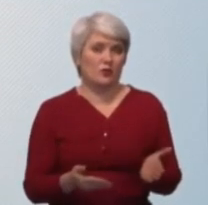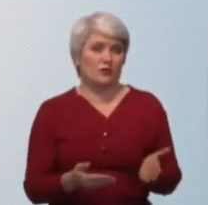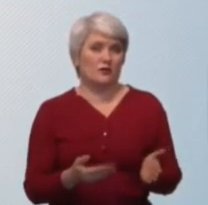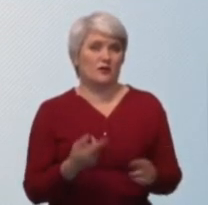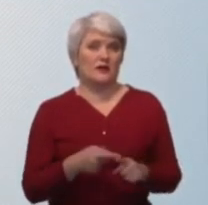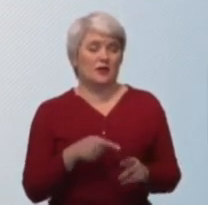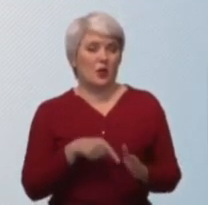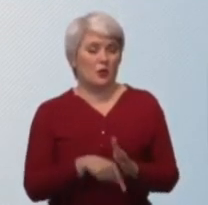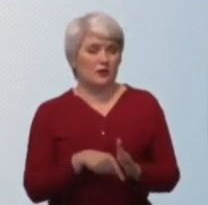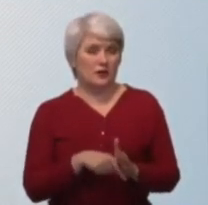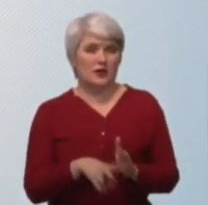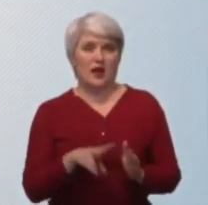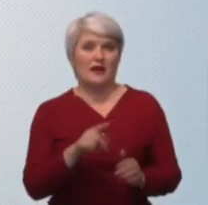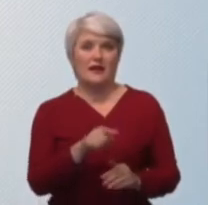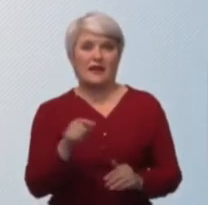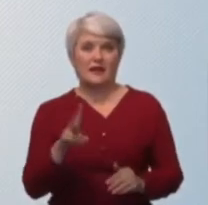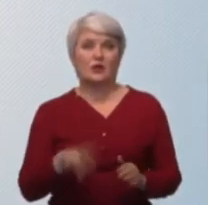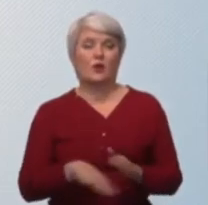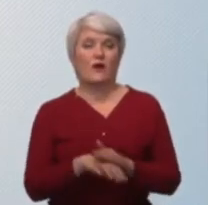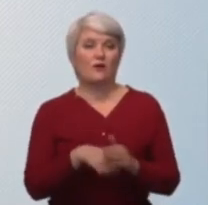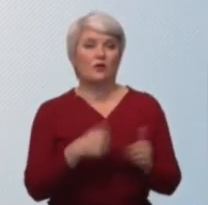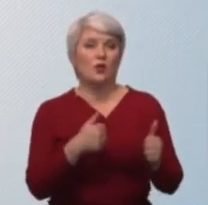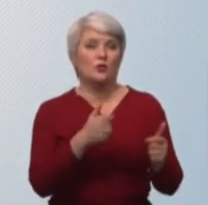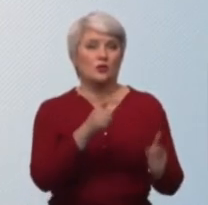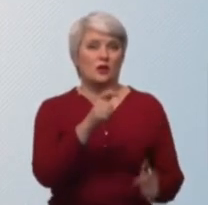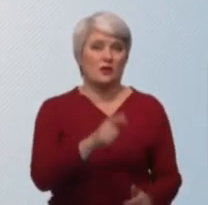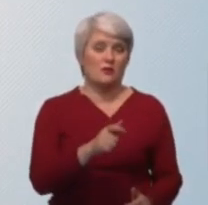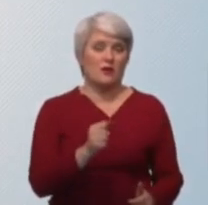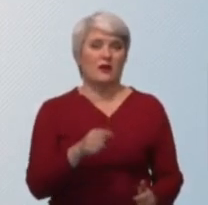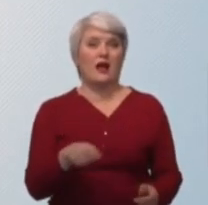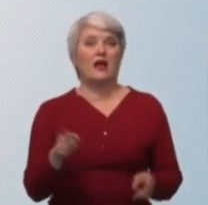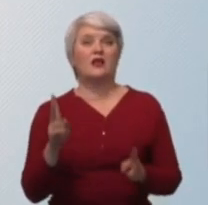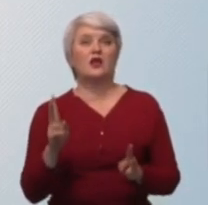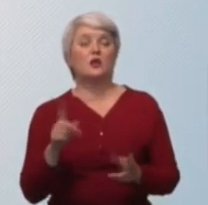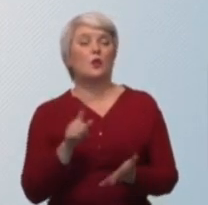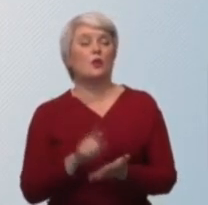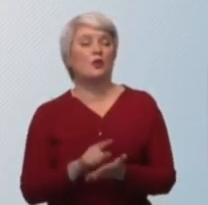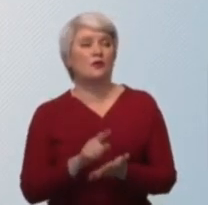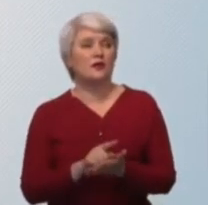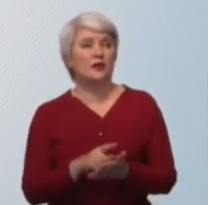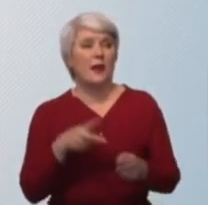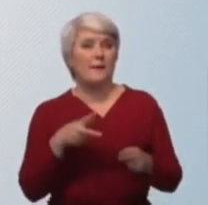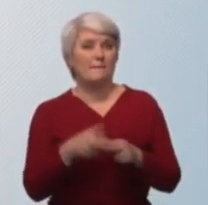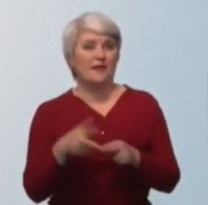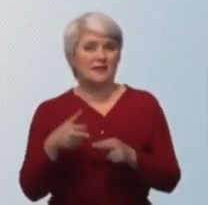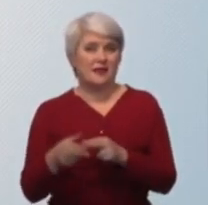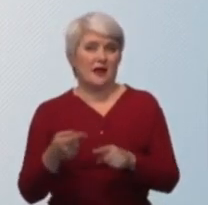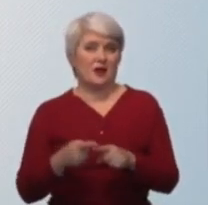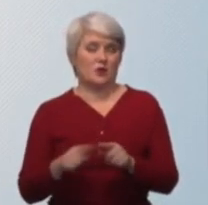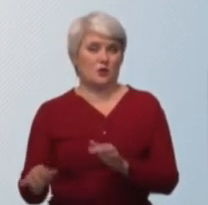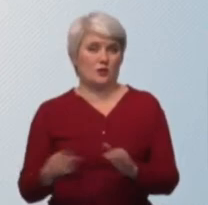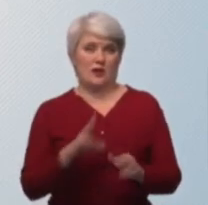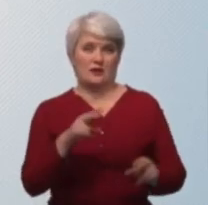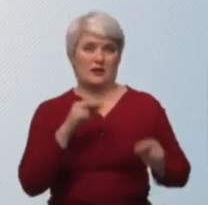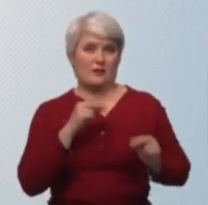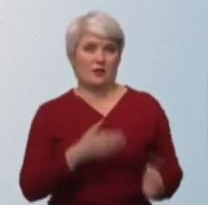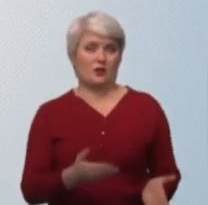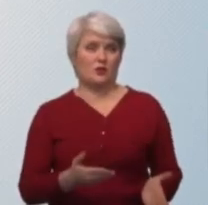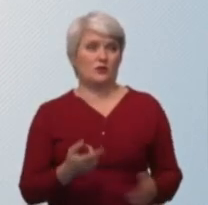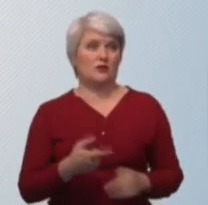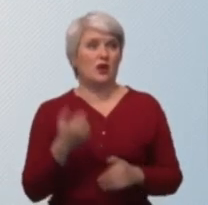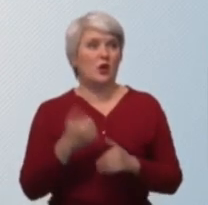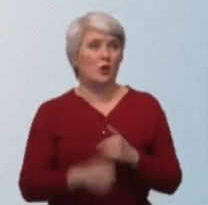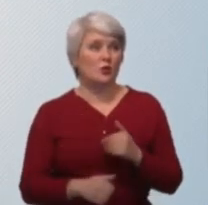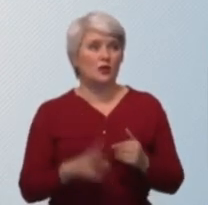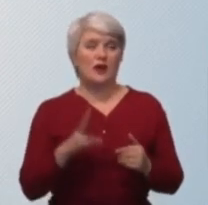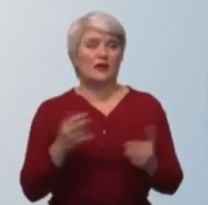що не ті, хто ворує, хороші ребята, а чи плохі, а ті, хто повинні пересікати цю діяльність, не працюють. І це вже,